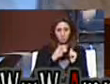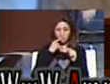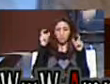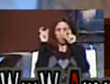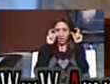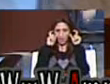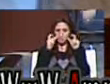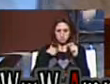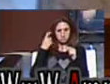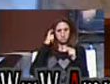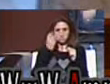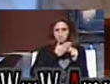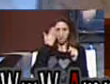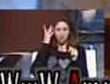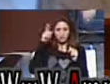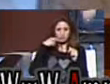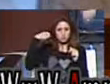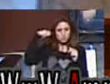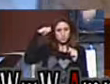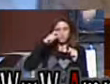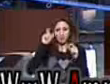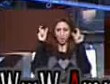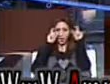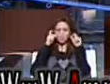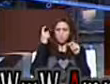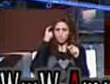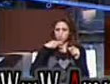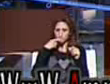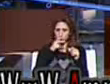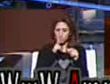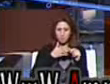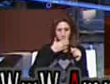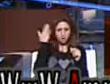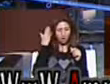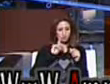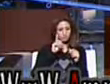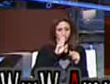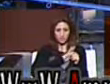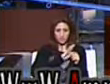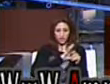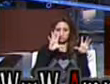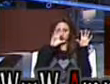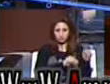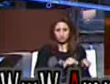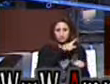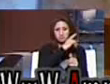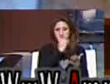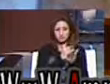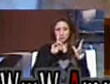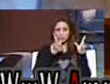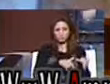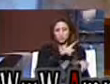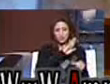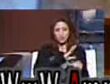تماما معرفته بالواقعة، ما تفسير ذلك؟ نعم، هو الحقيقة الجيش هو اللي تمكن من احباط هذه